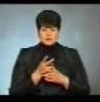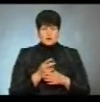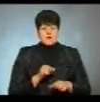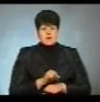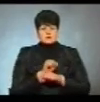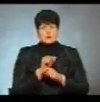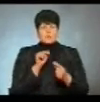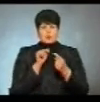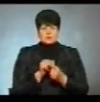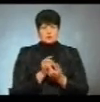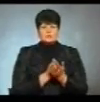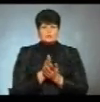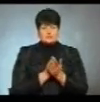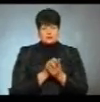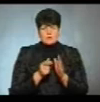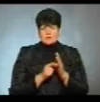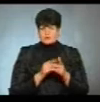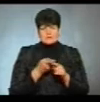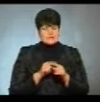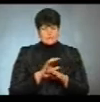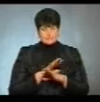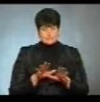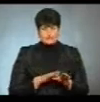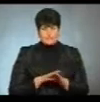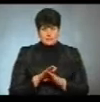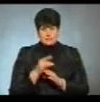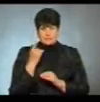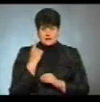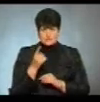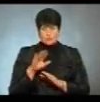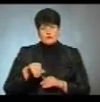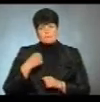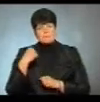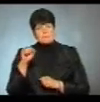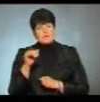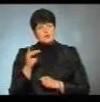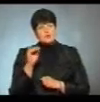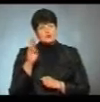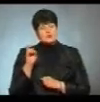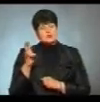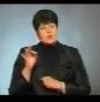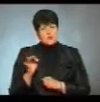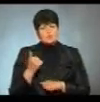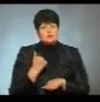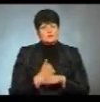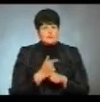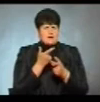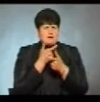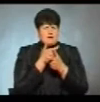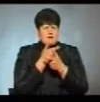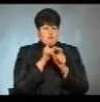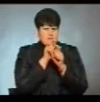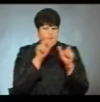чиновницького класу. І це не було реалізовано. Перше. Потім переміг Ющенко з основним гаслом